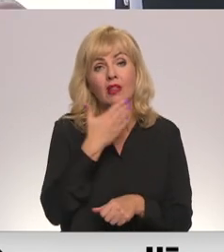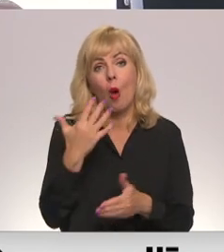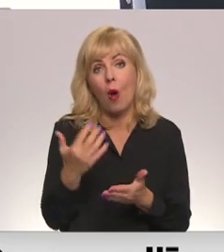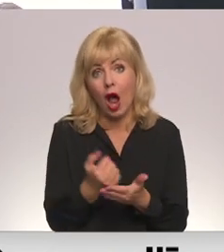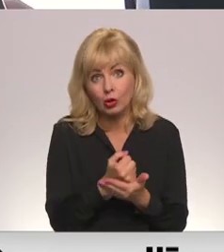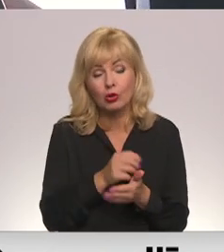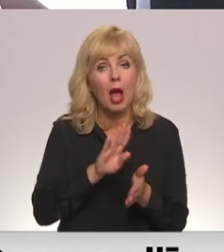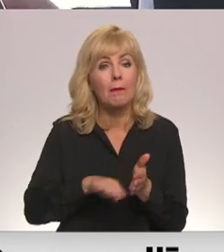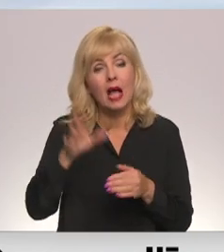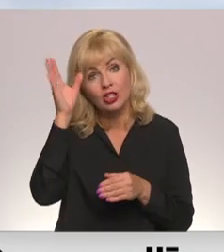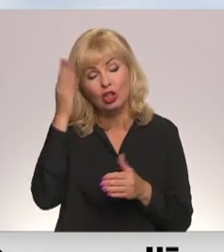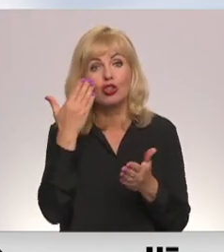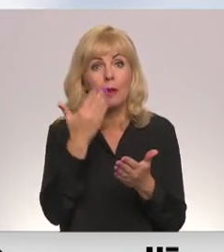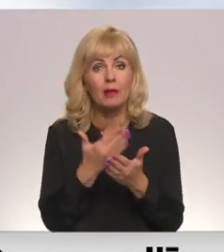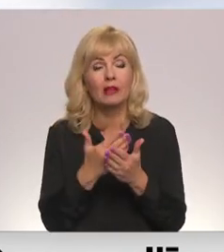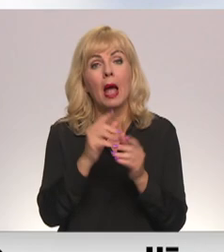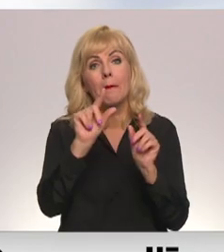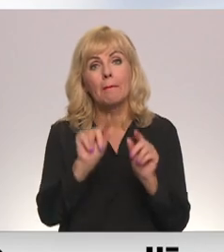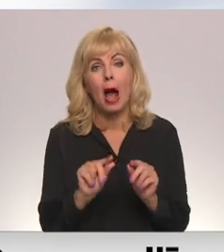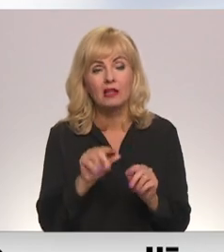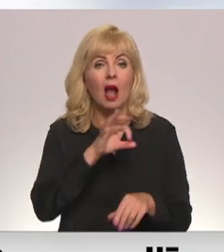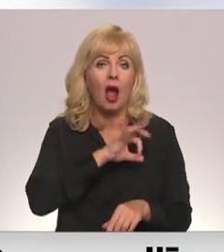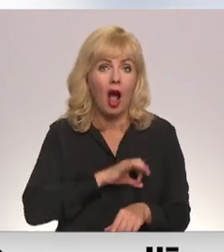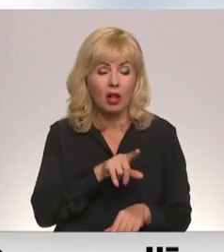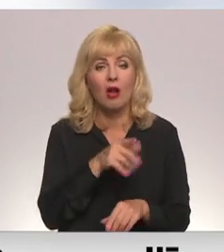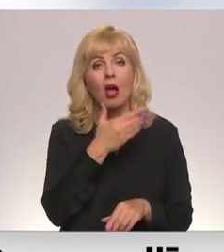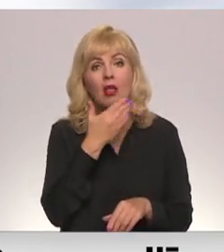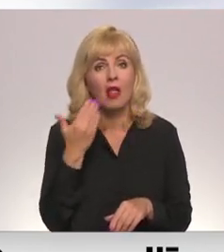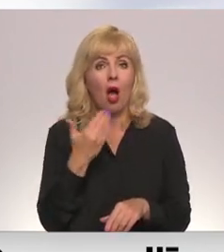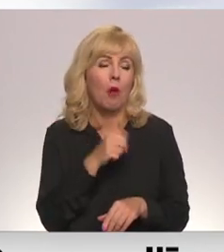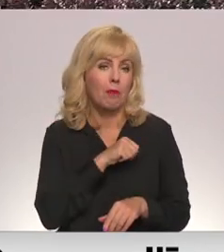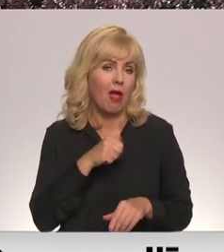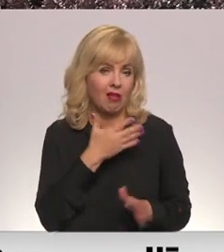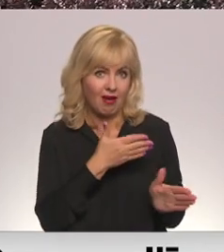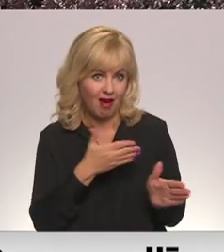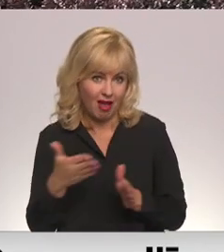bez zināšanām viņai piedāvāt zemāk apmaksāti darbi, un tam neesot īsti bijusi gatava.